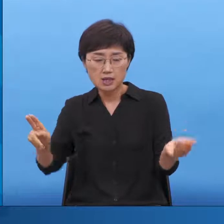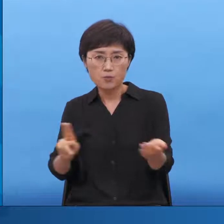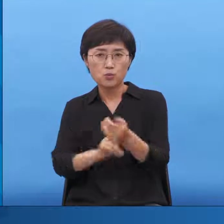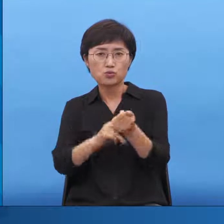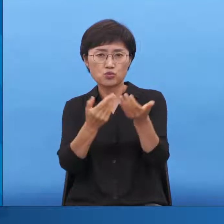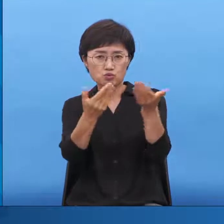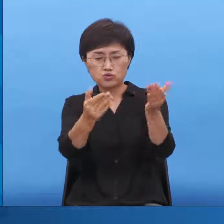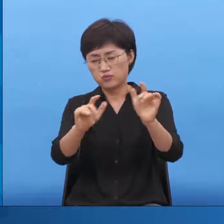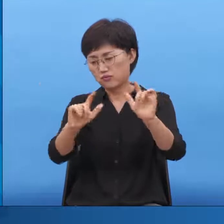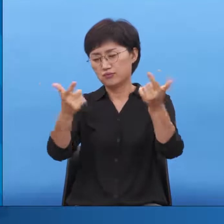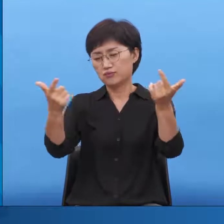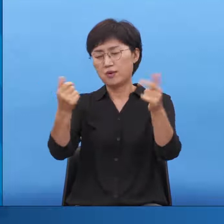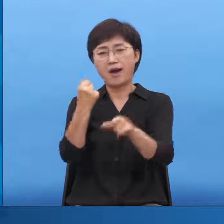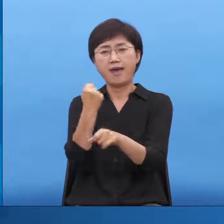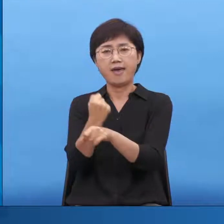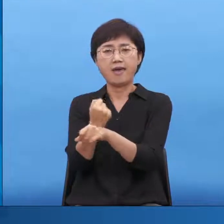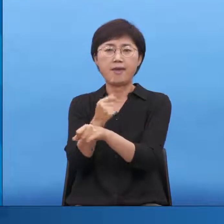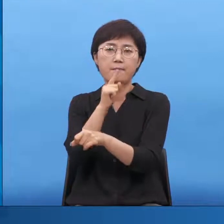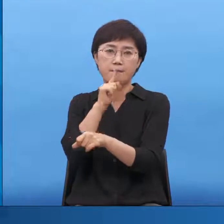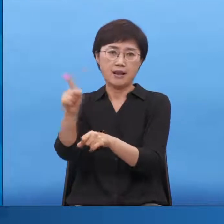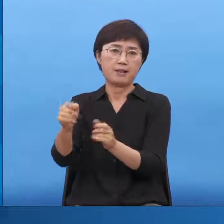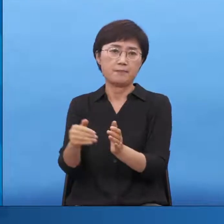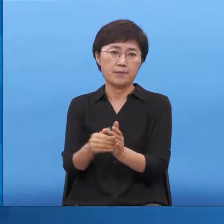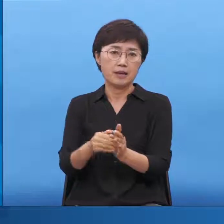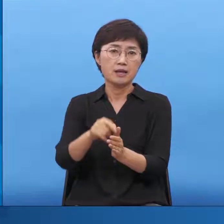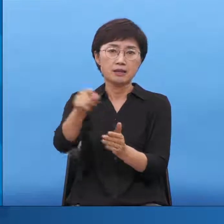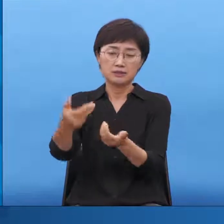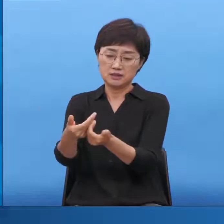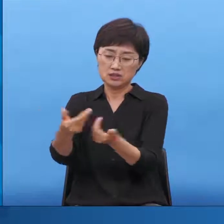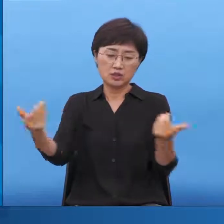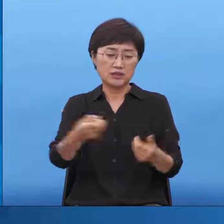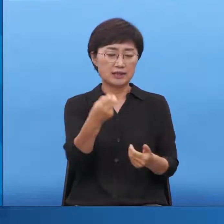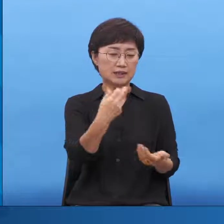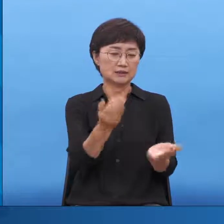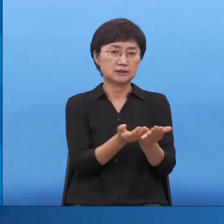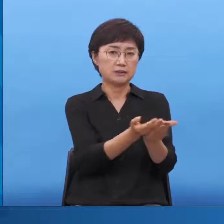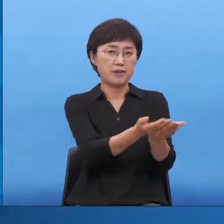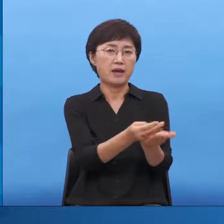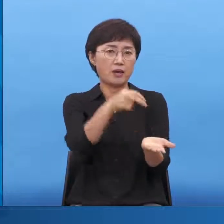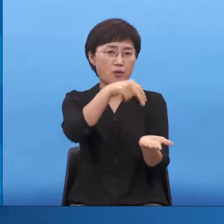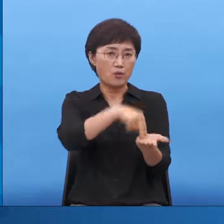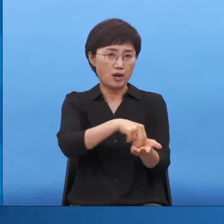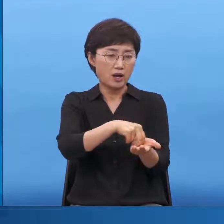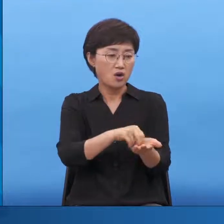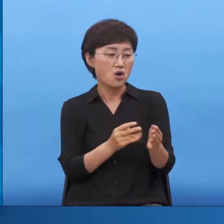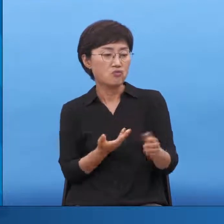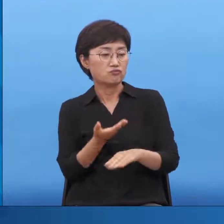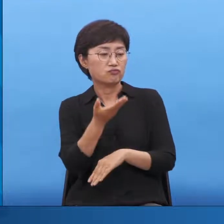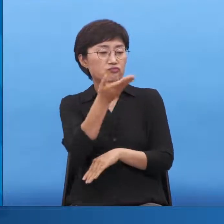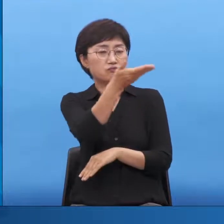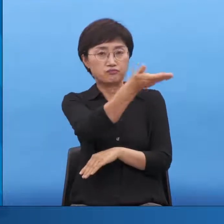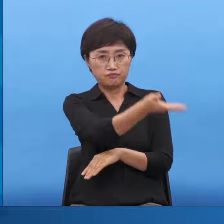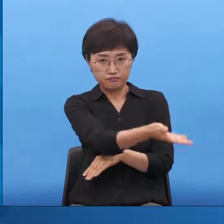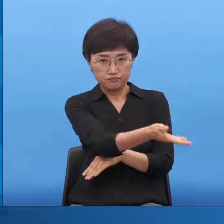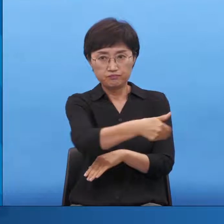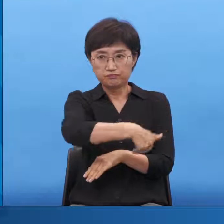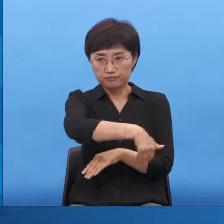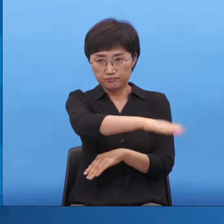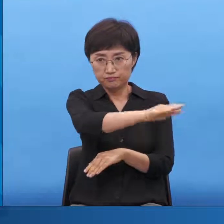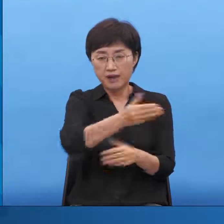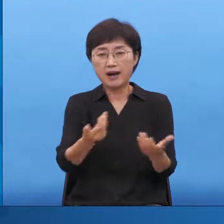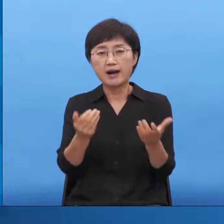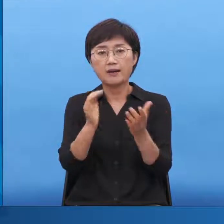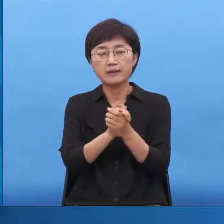이 세대에 표적을 주지 아니하리라 하시고 그들을 떠나 다시 배에 올라 건너편으로